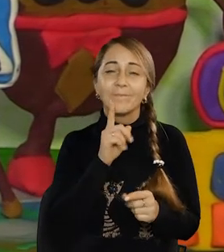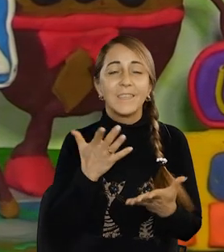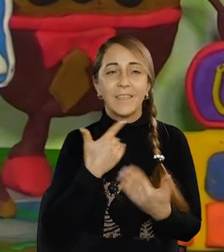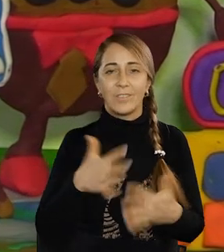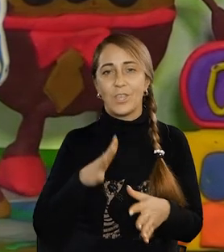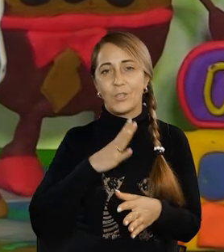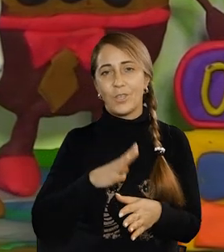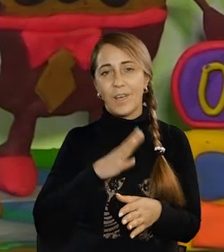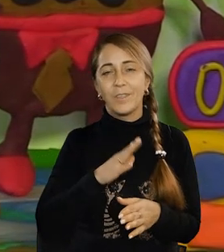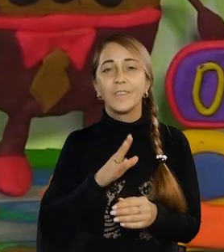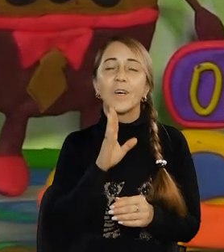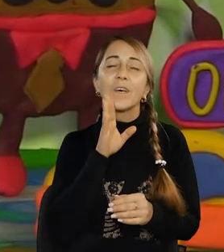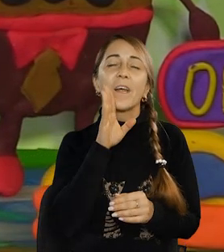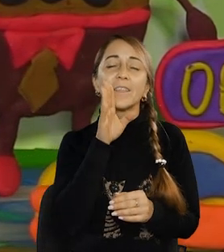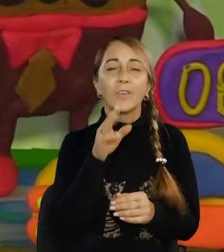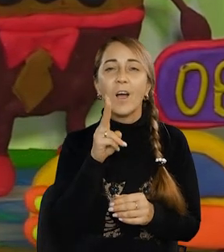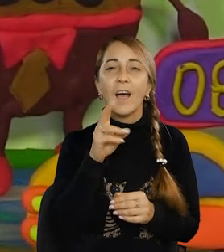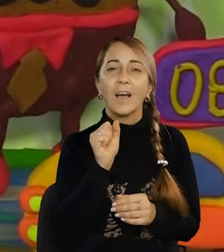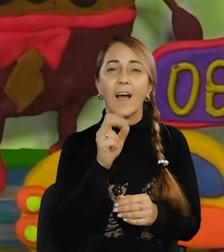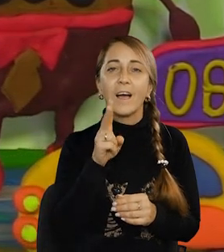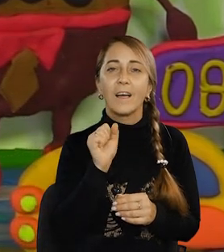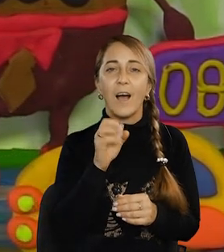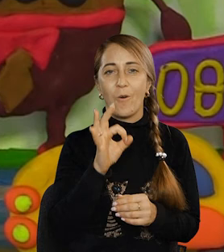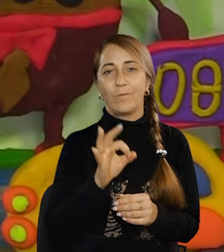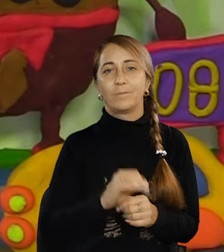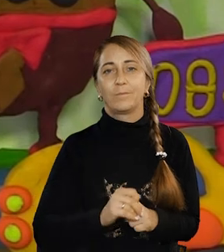чекали на горнятко ранкового какао.